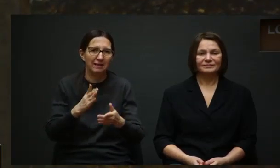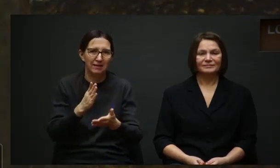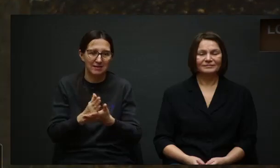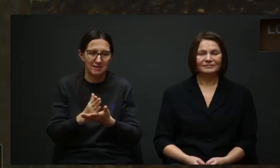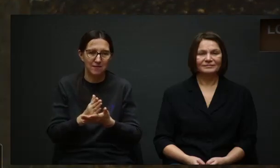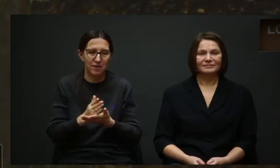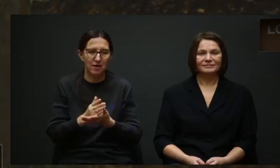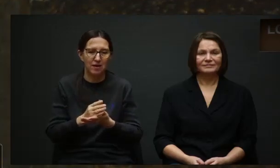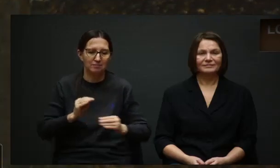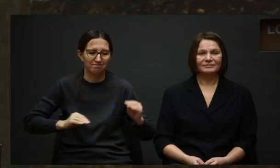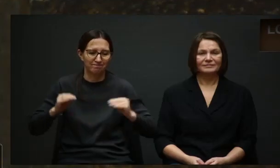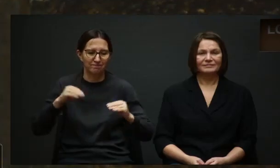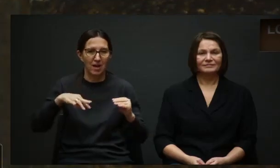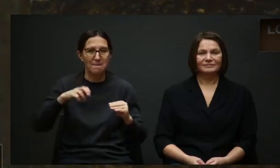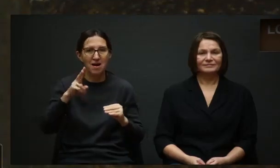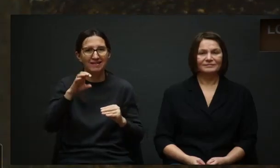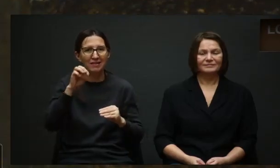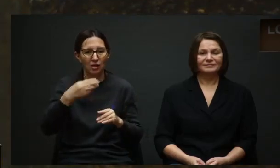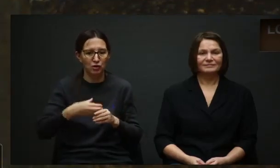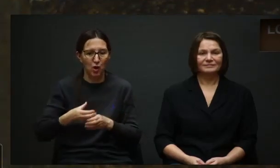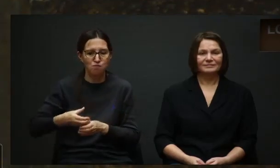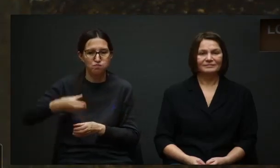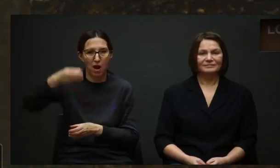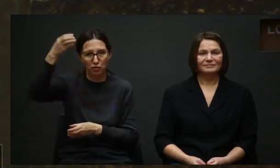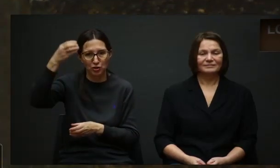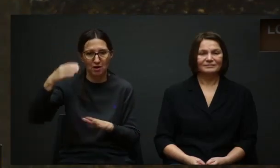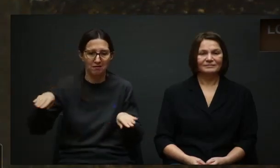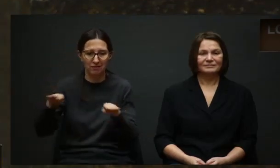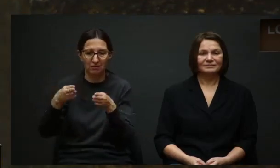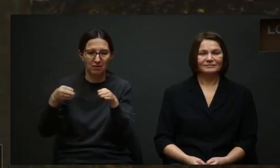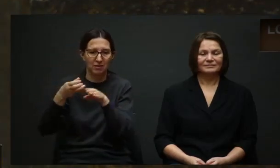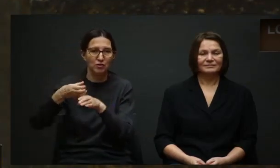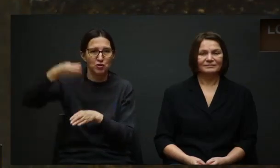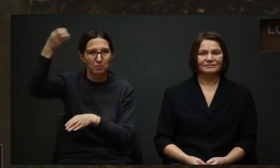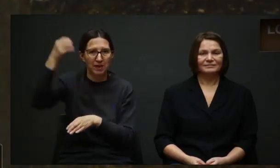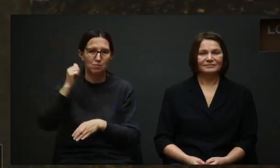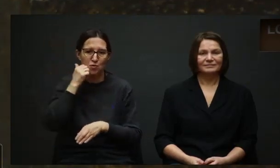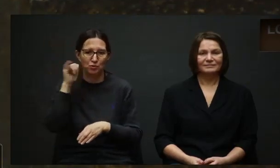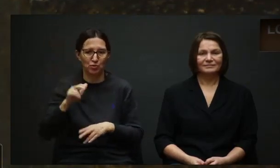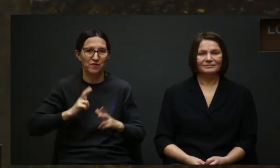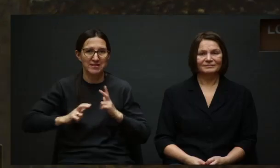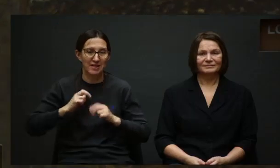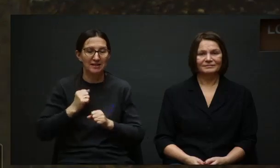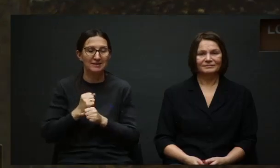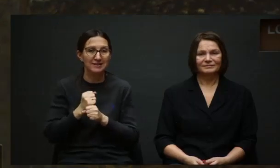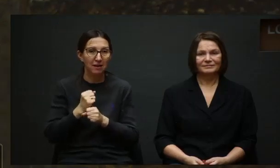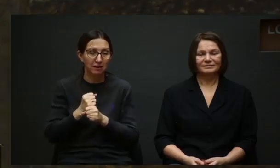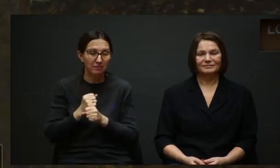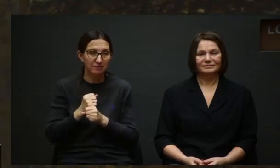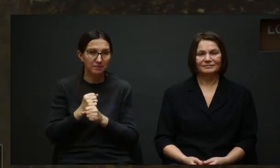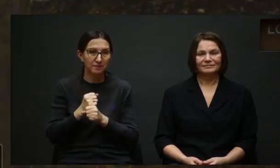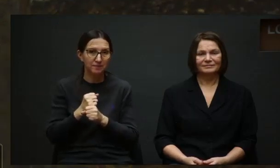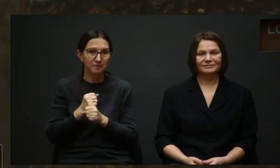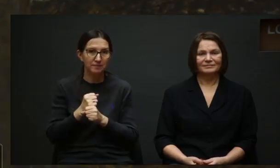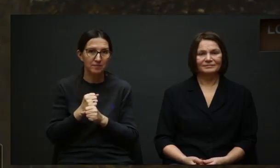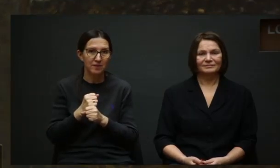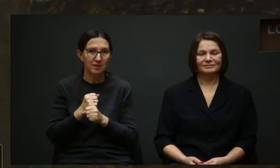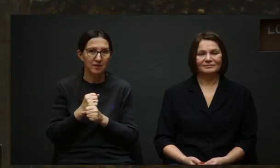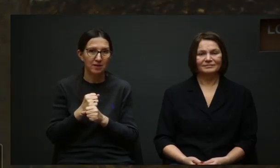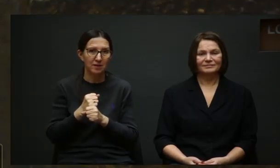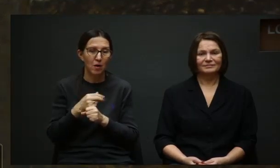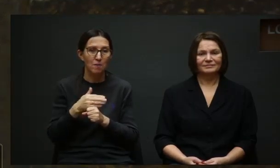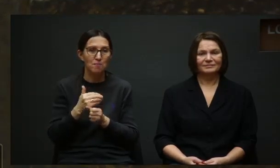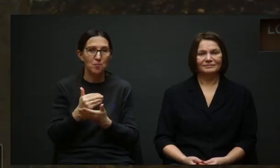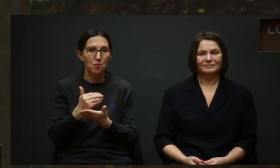макет, там вот башня и шпиль Московского университета сделаны по следам